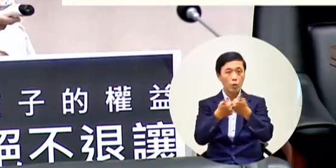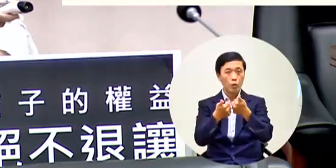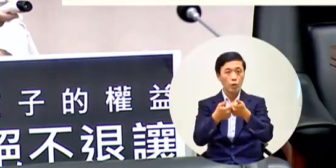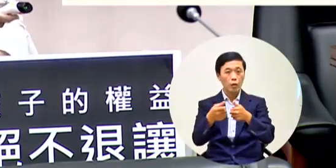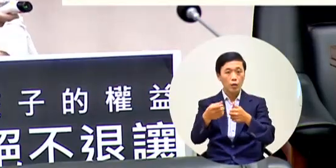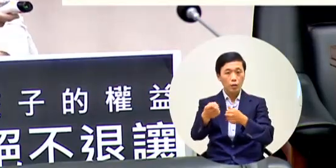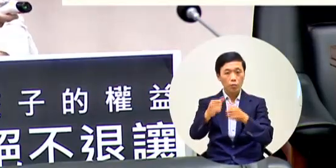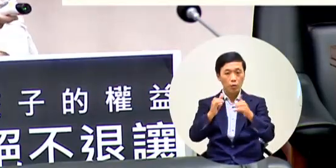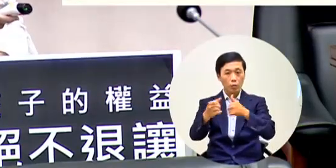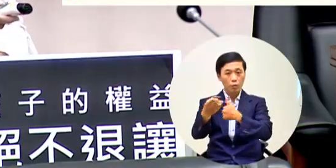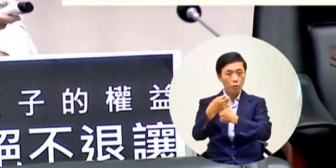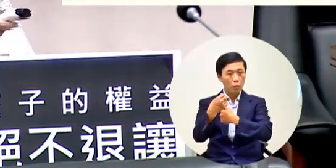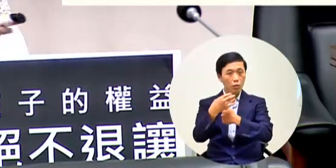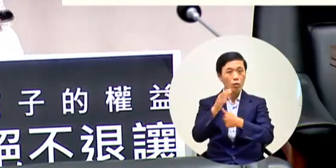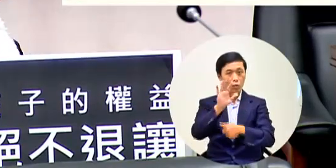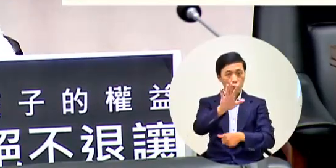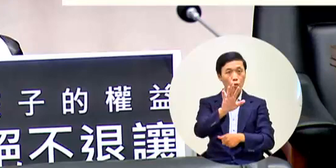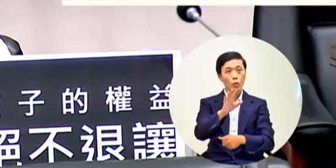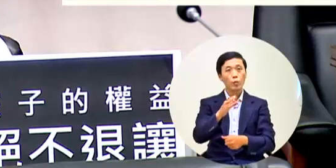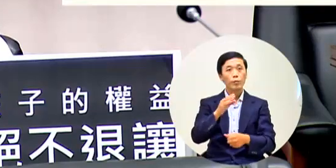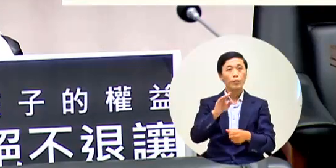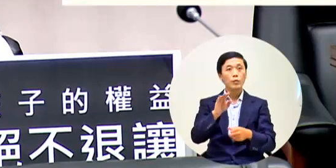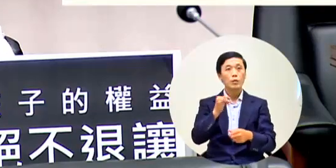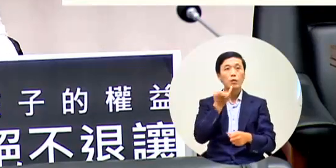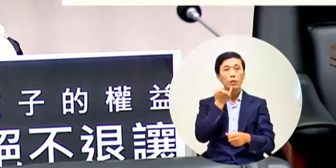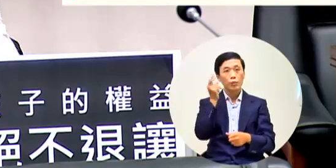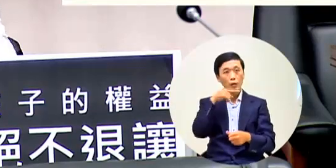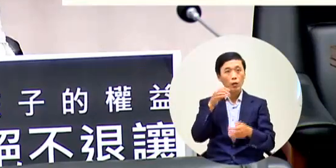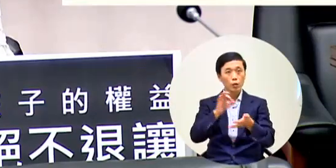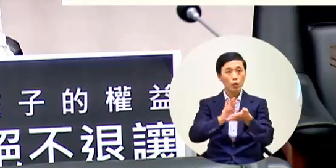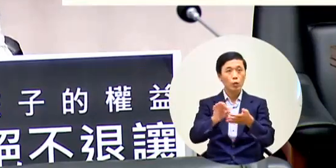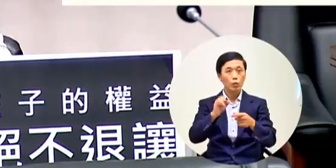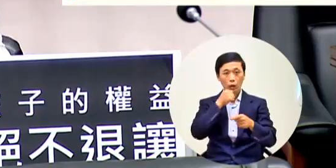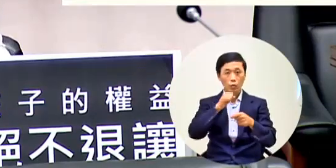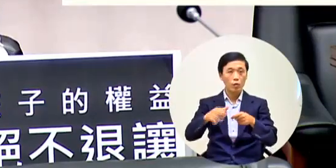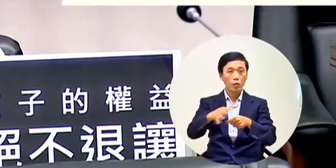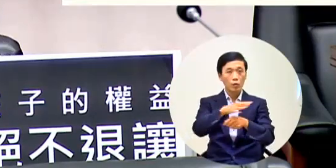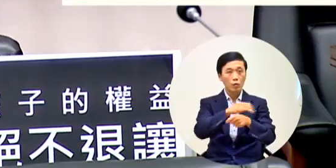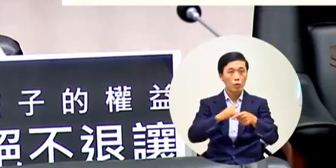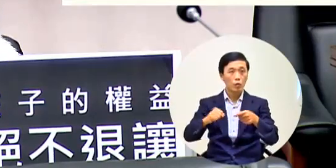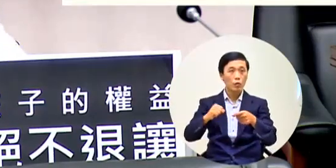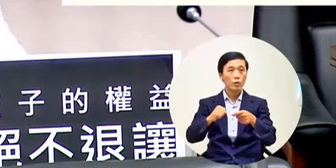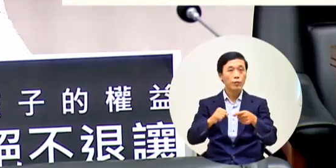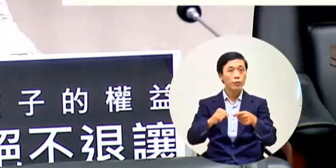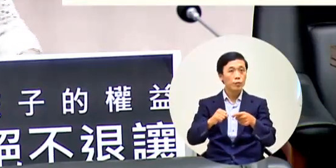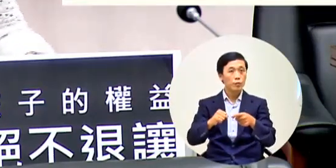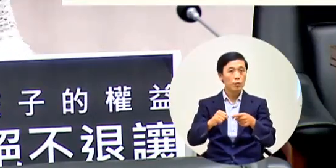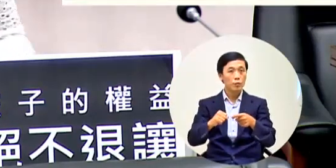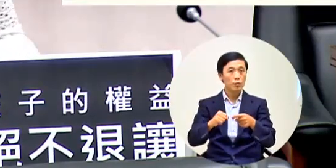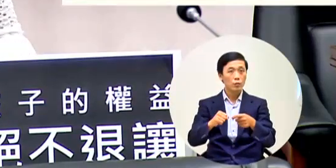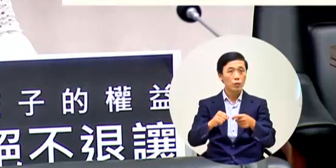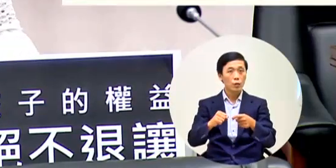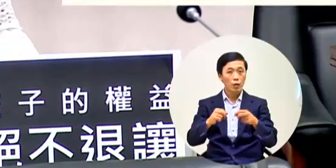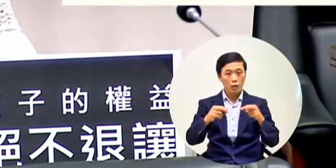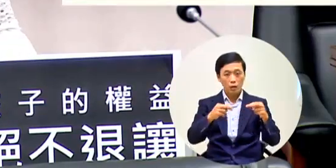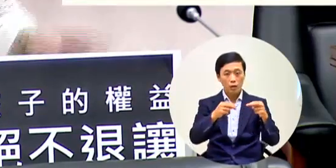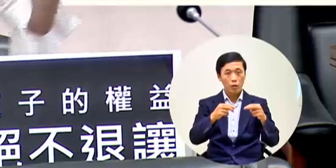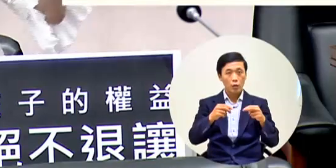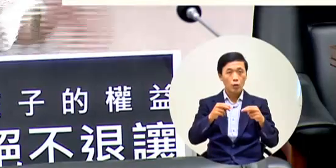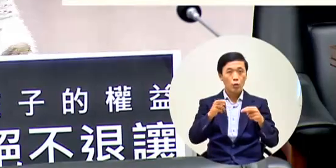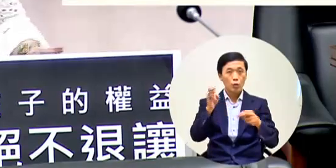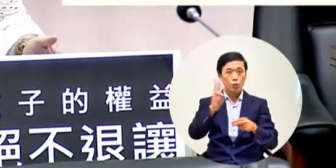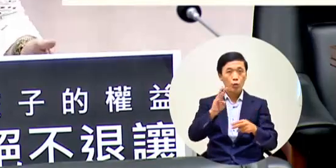澄清说，有没有办法用我们的全国水环境改善计划